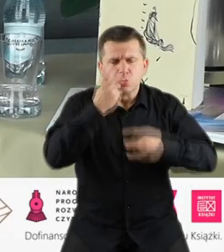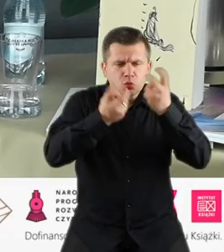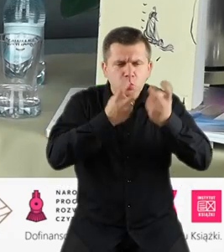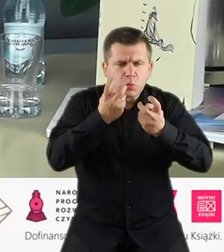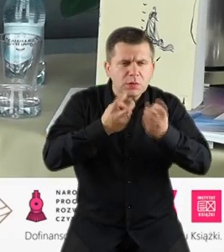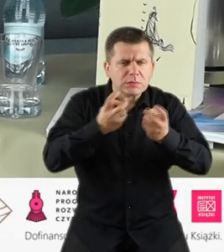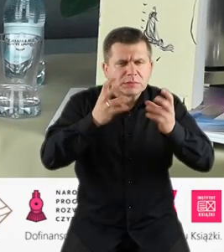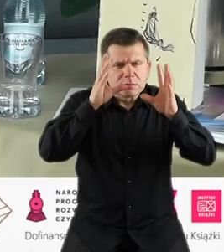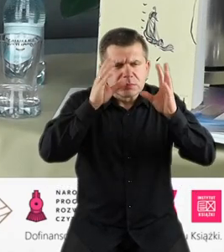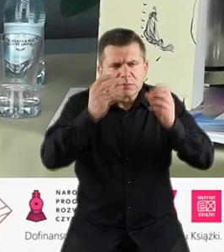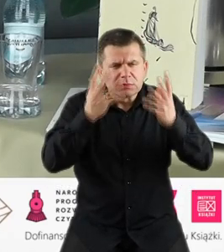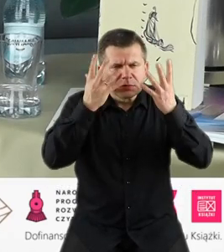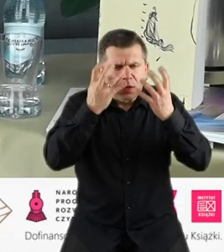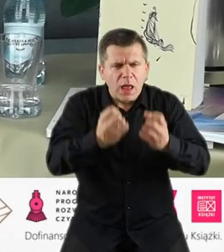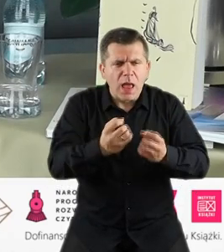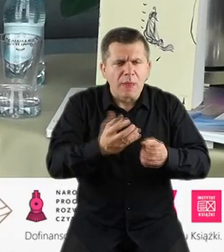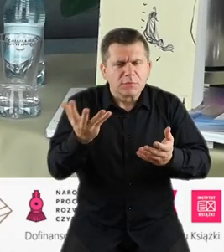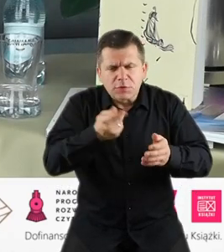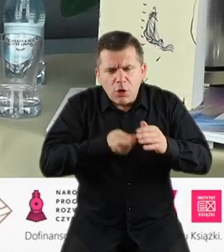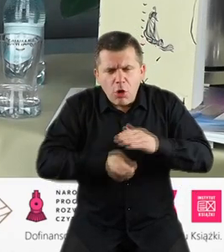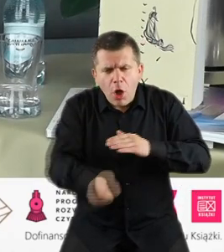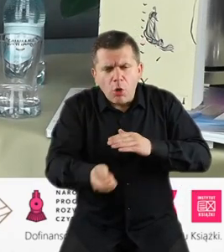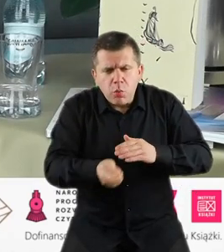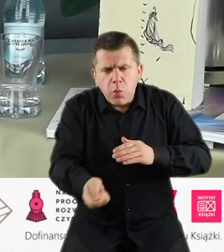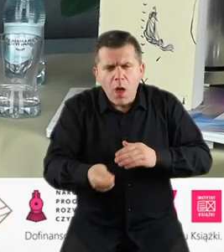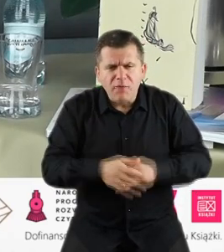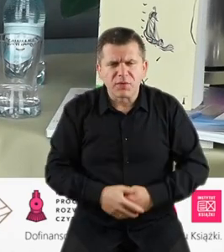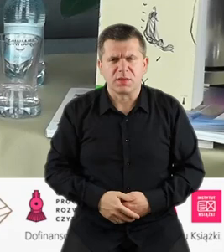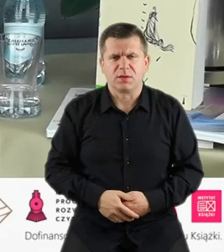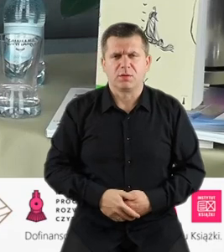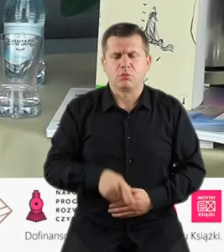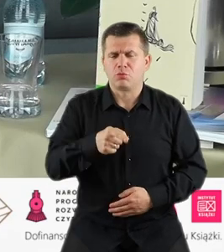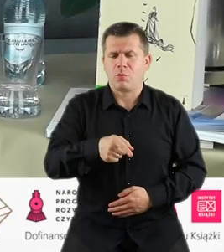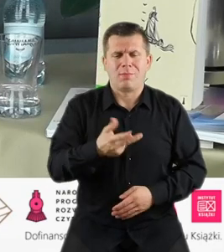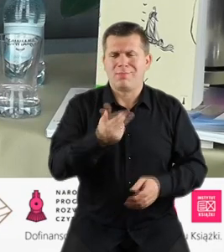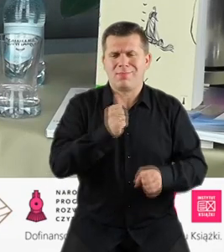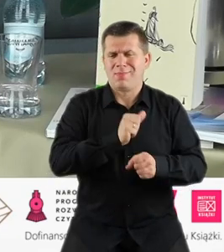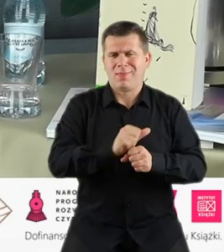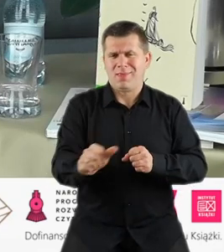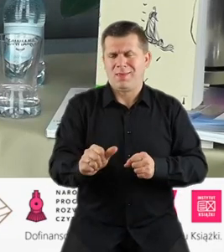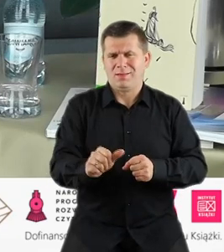szuka w ciemnej kotłowni,